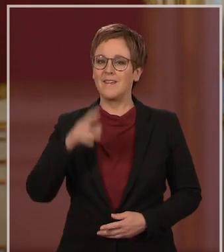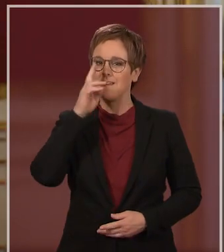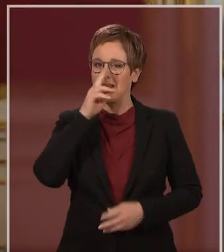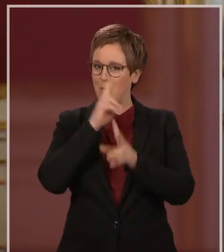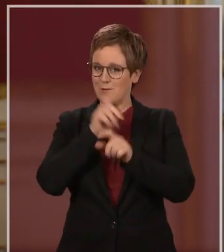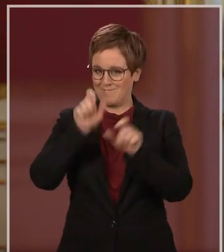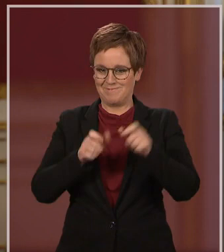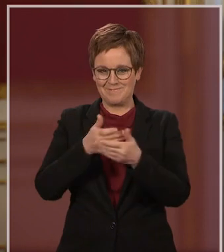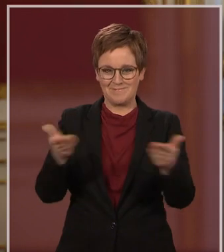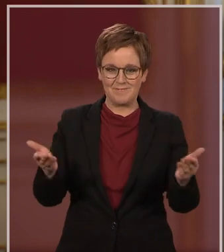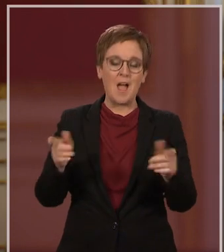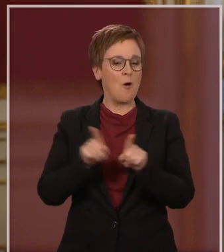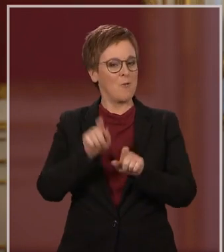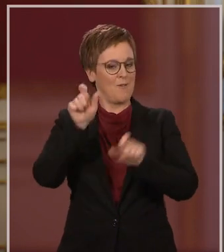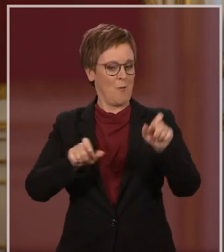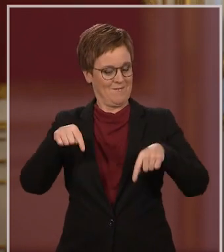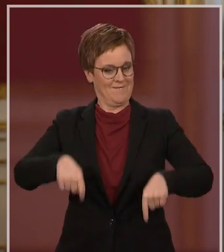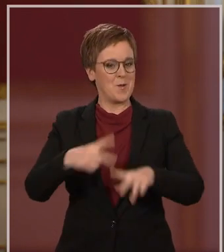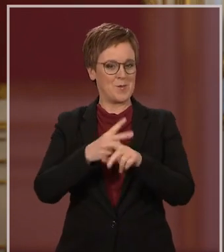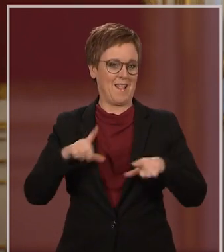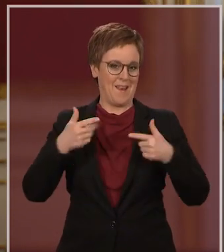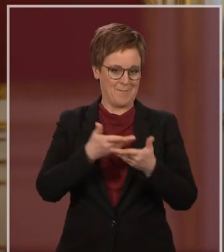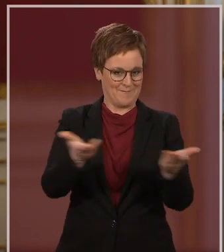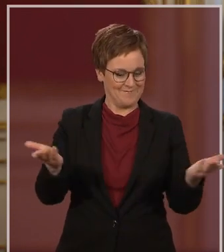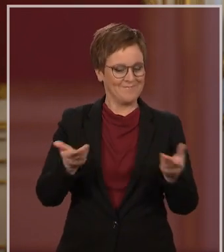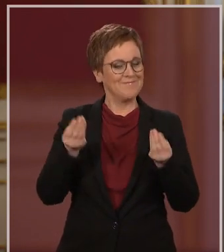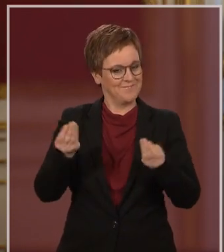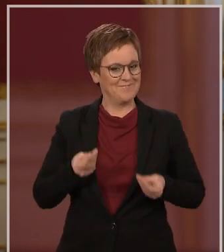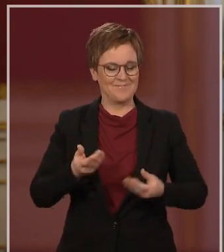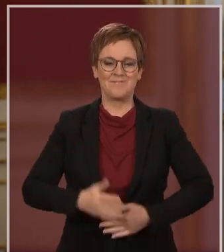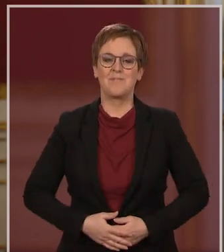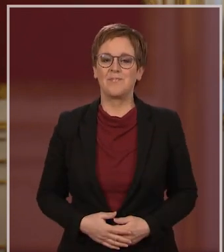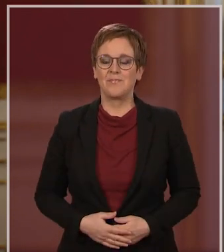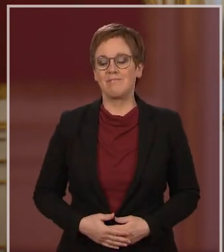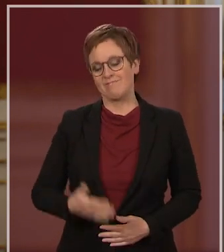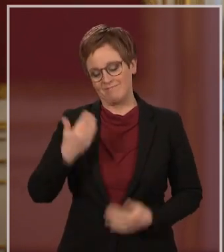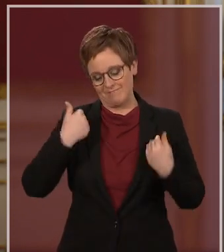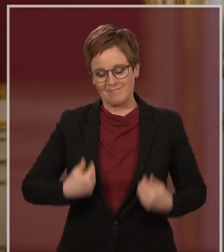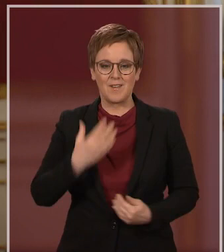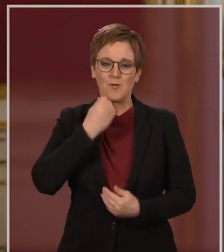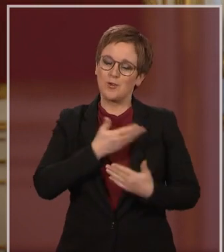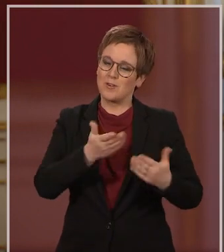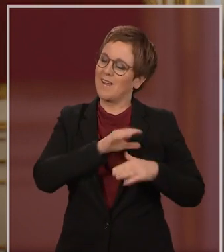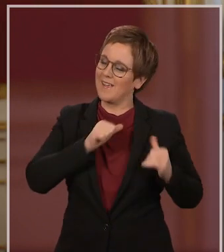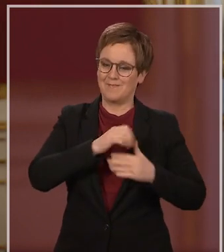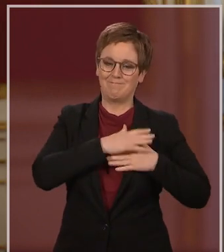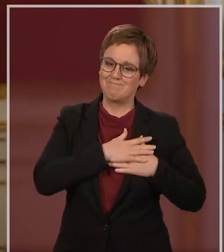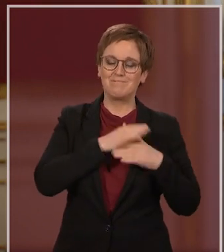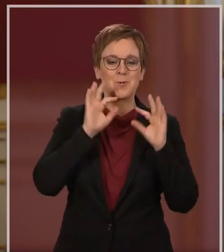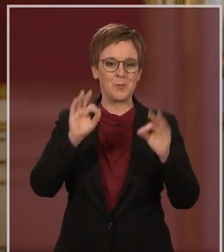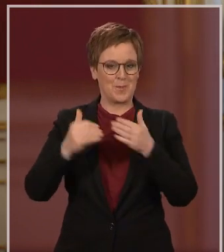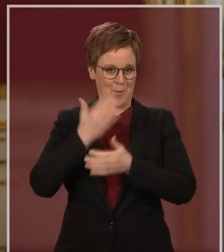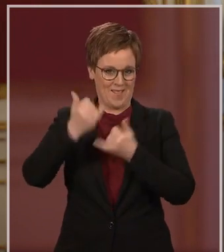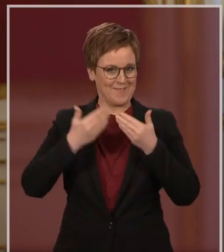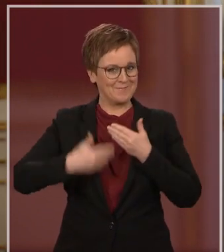Liebe Österreicherinnen und Österreicher und alle, die in Österreich leben, ich wünsche Ihnen von ganzem Herzen ein